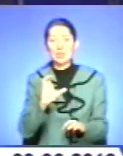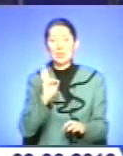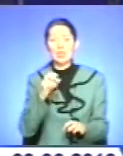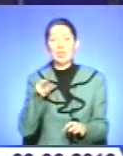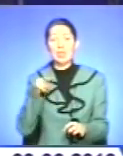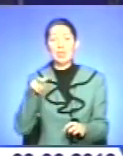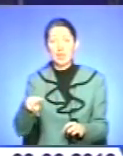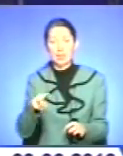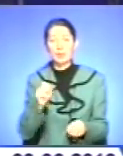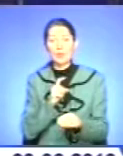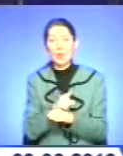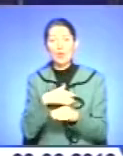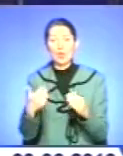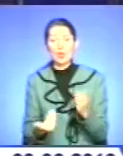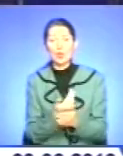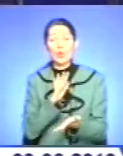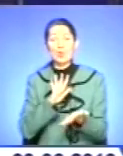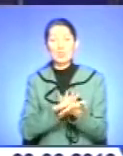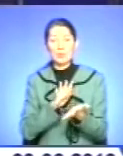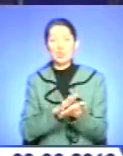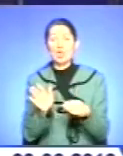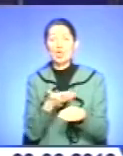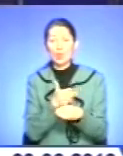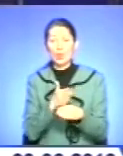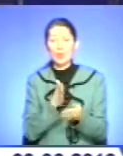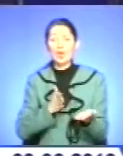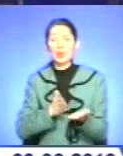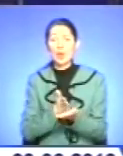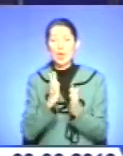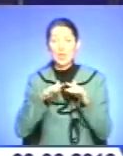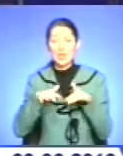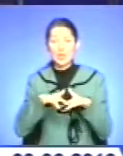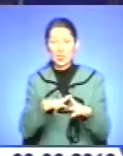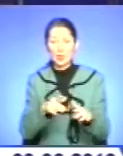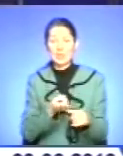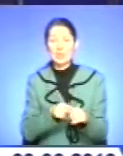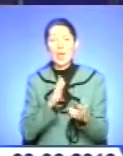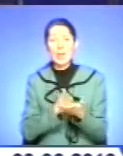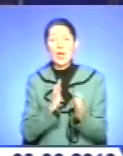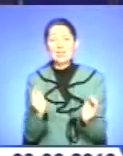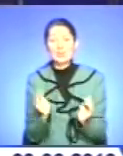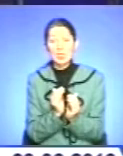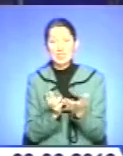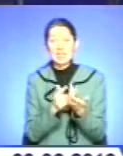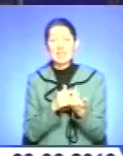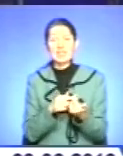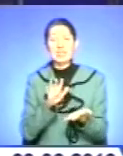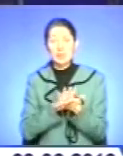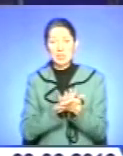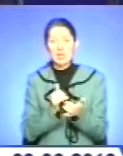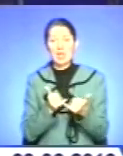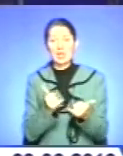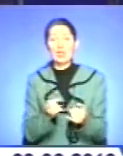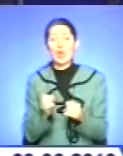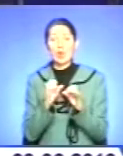замовлять нову сміттєсортувальну лінію. Це має допомогти зменшити кількість сміття для утилізації і значну частину його